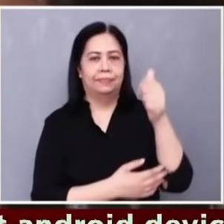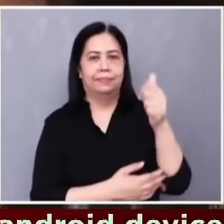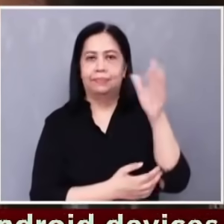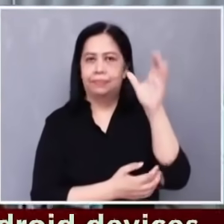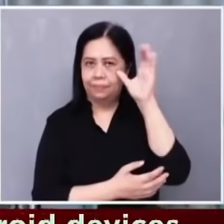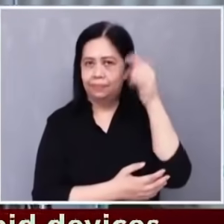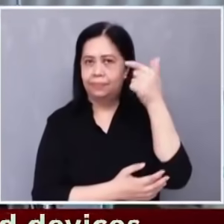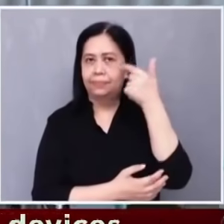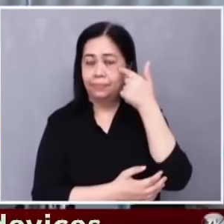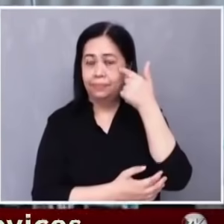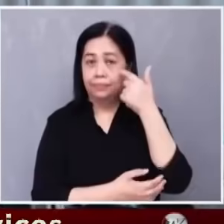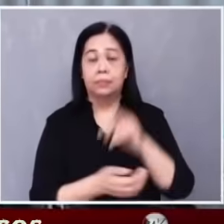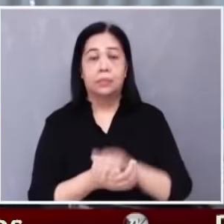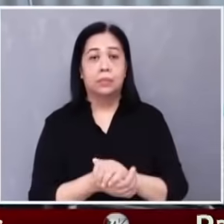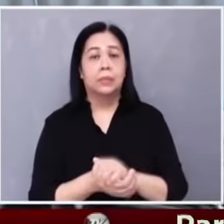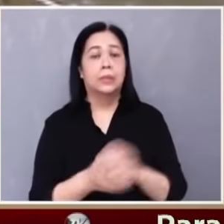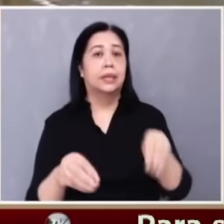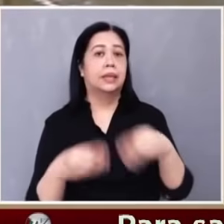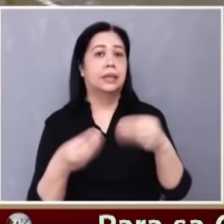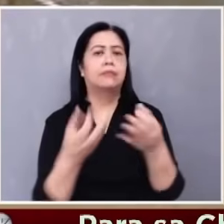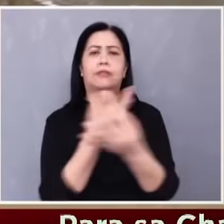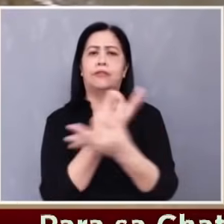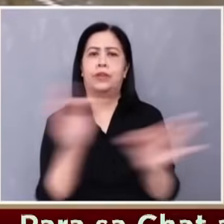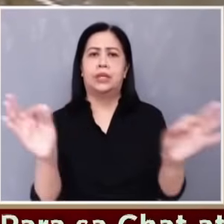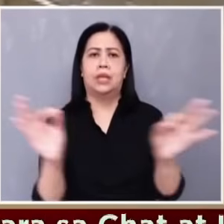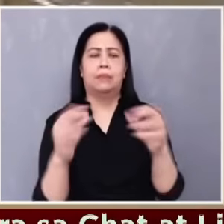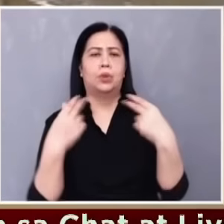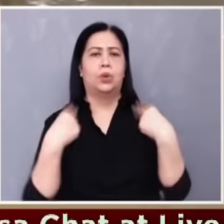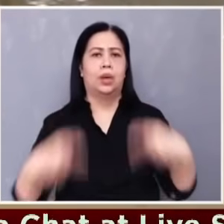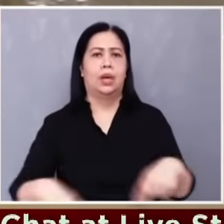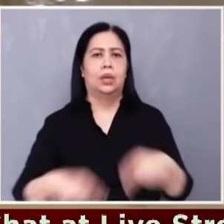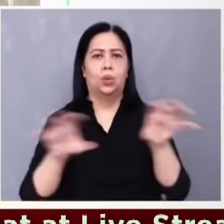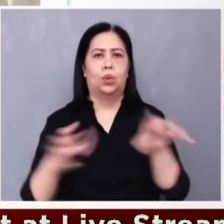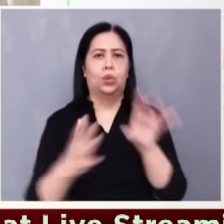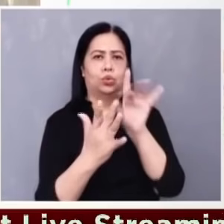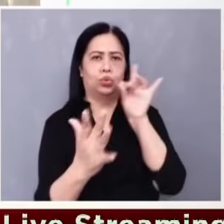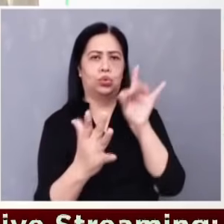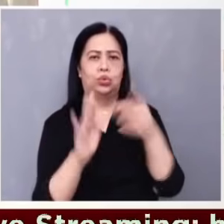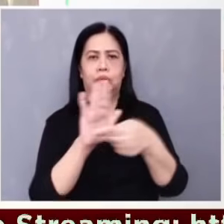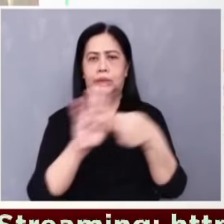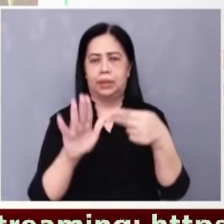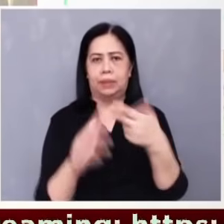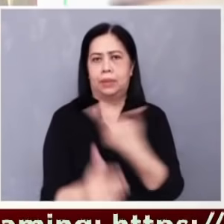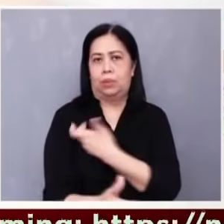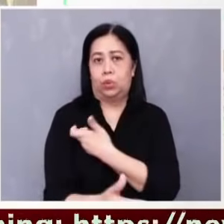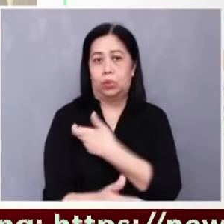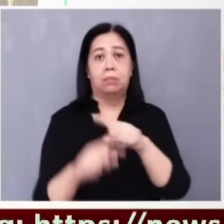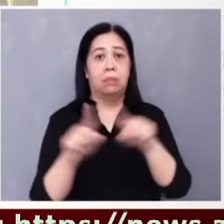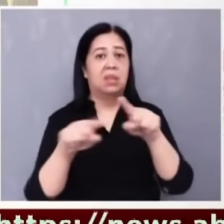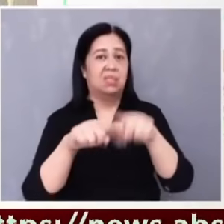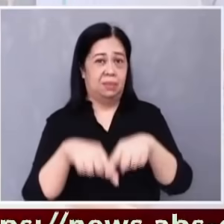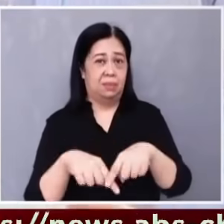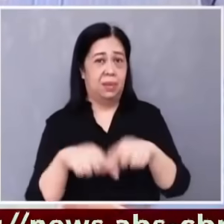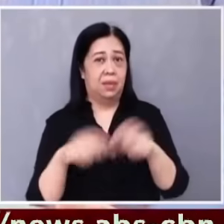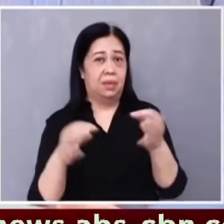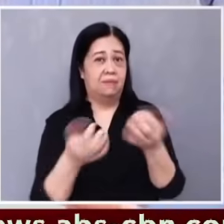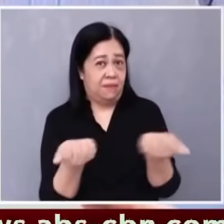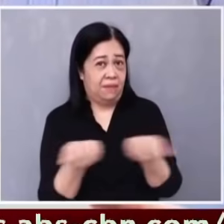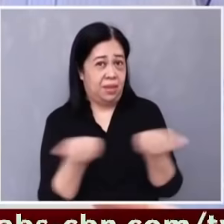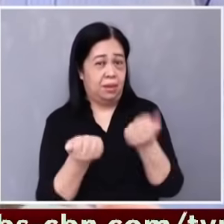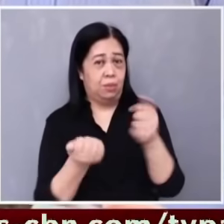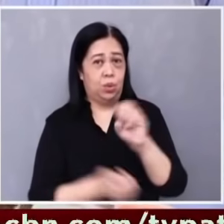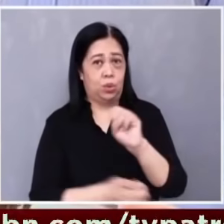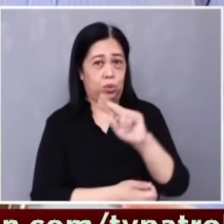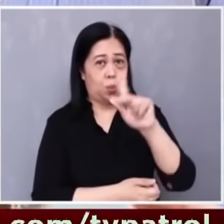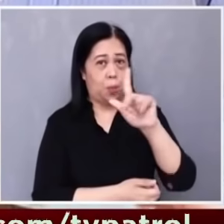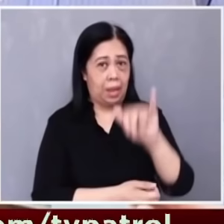Galvez Jr., bibigyan ng kalayaan ng mga health worker na mamili ng brand ng booster pero depende pa rin ito sa supply. As much as possible